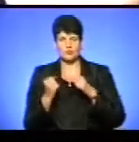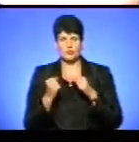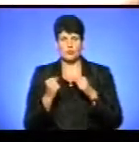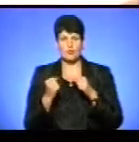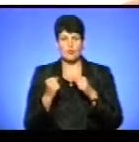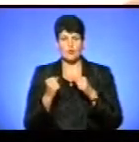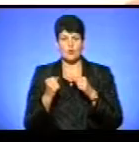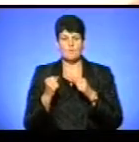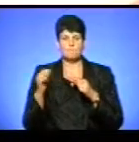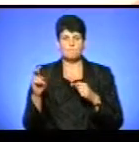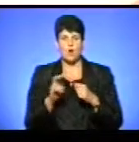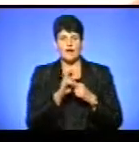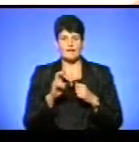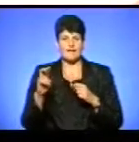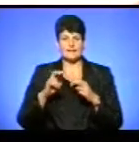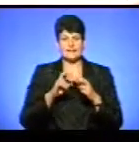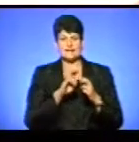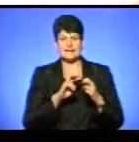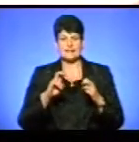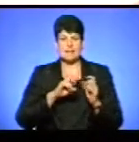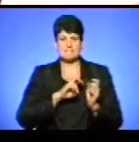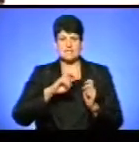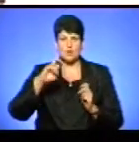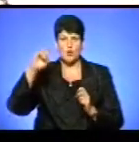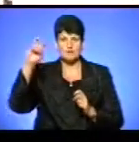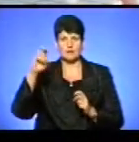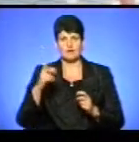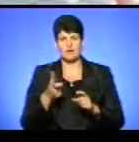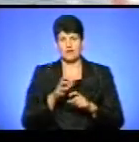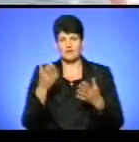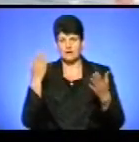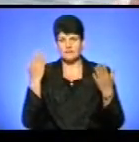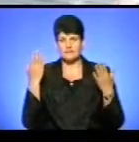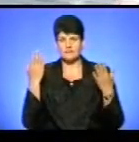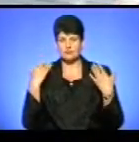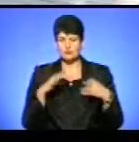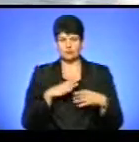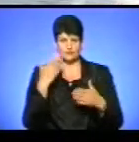на підйомниках. Взагалі цей відпочинок був дуже веселий і прикольний.